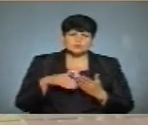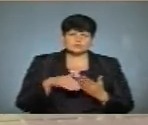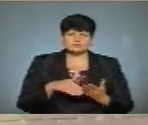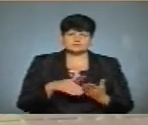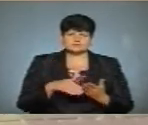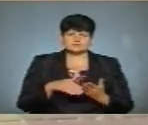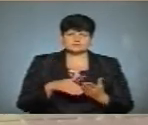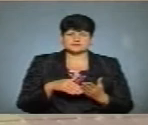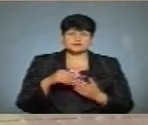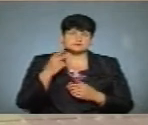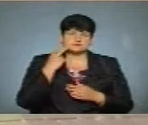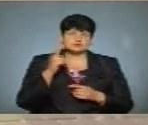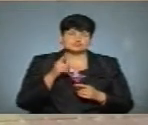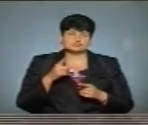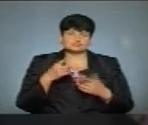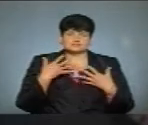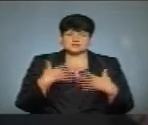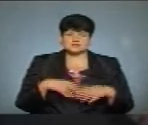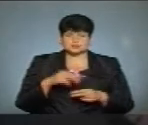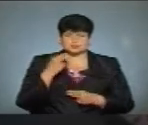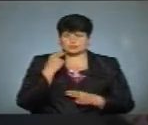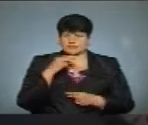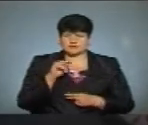Завжди ми чомусь зустрічаємо найкращих.